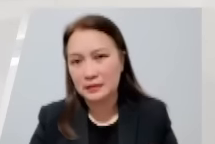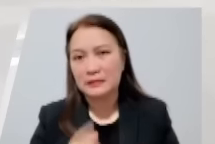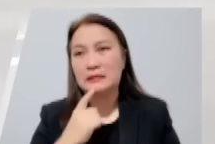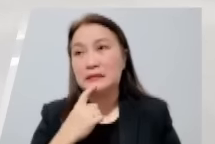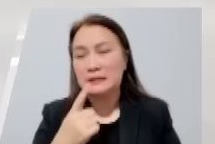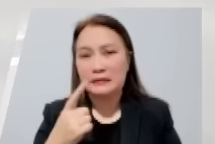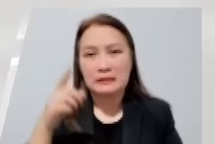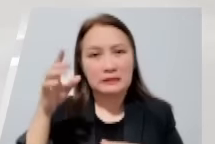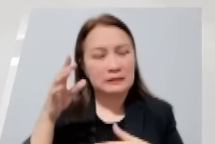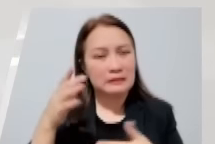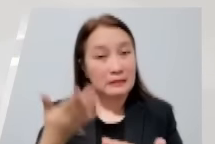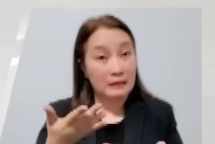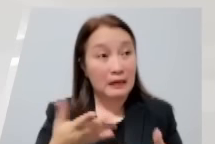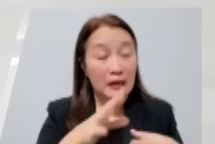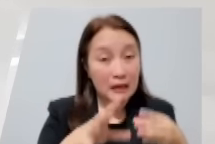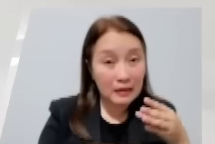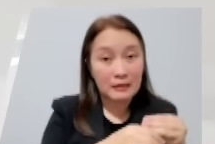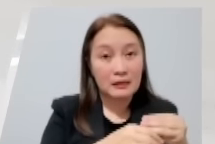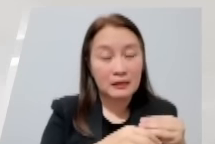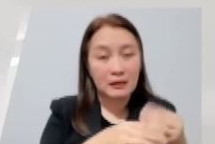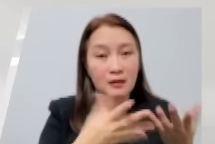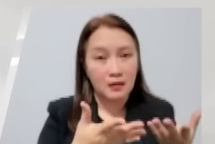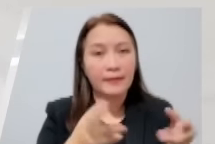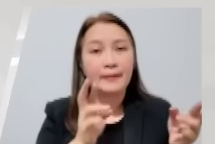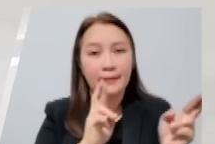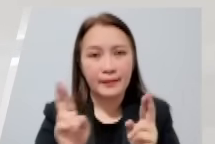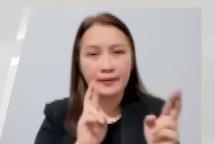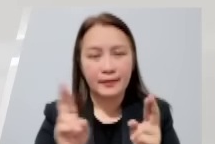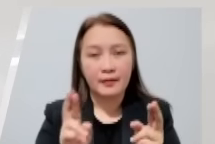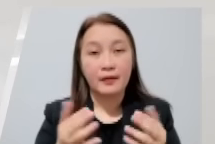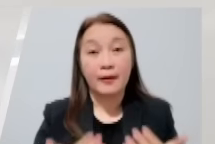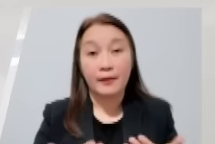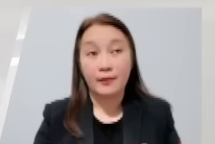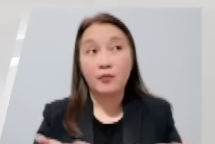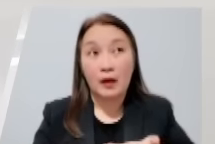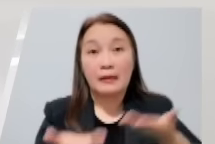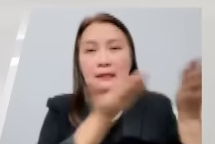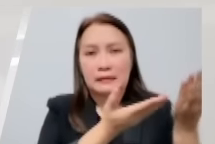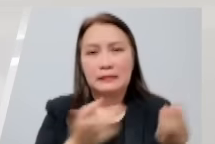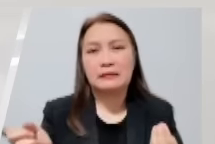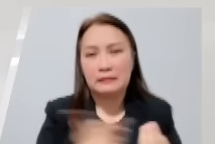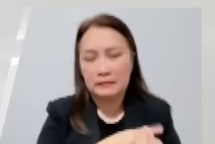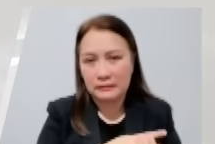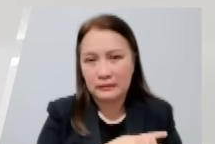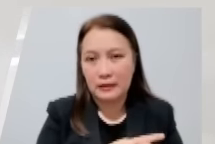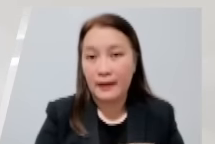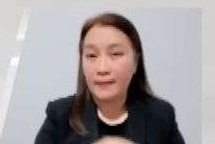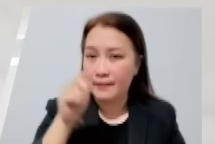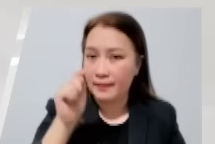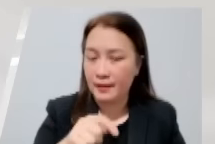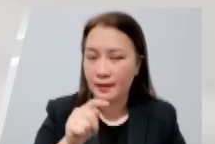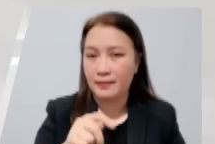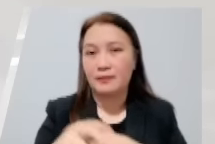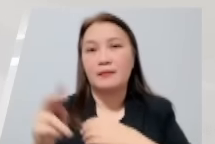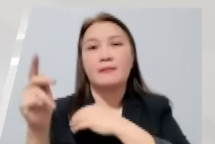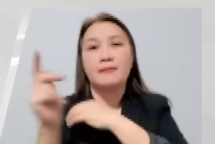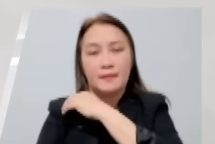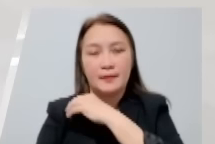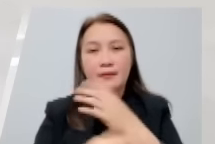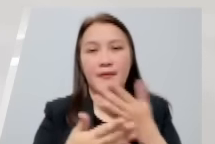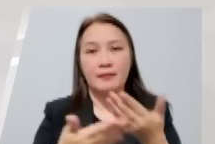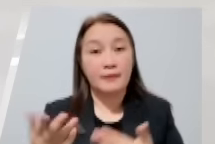ng grupo, naghahanda na sila para sa impeachment dahil kailangan umanong managot ng Vice President sa usapin